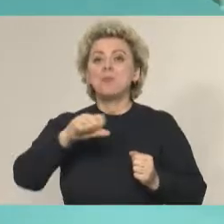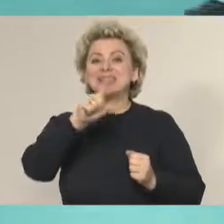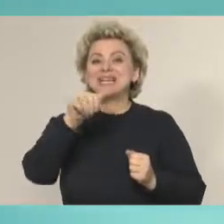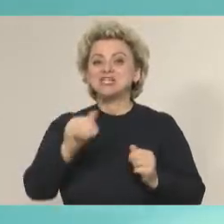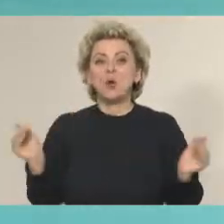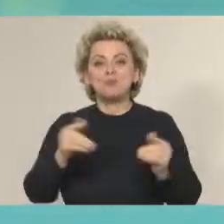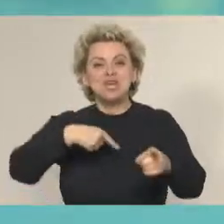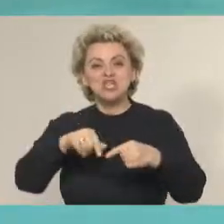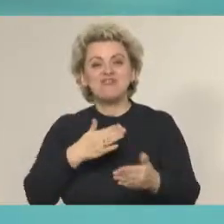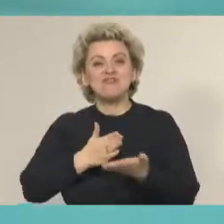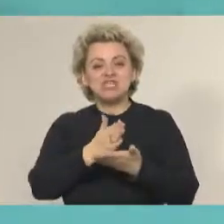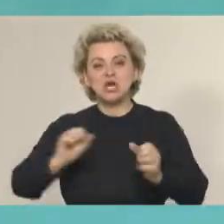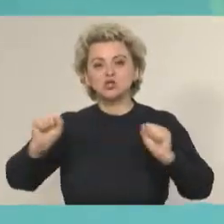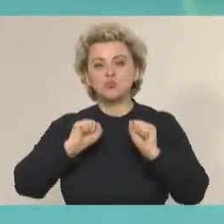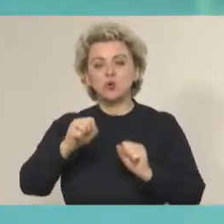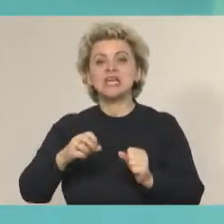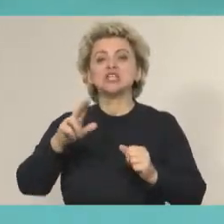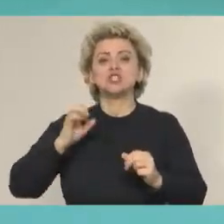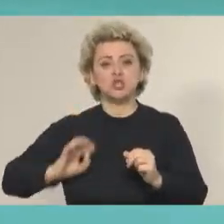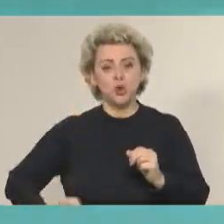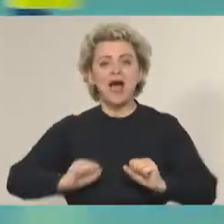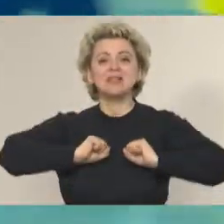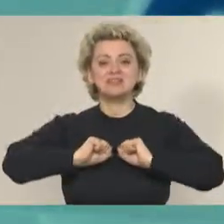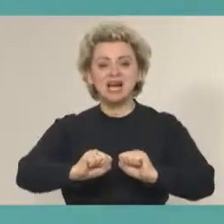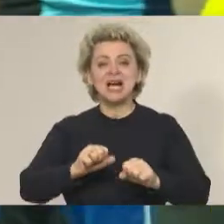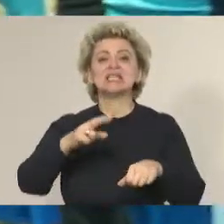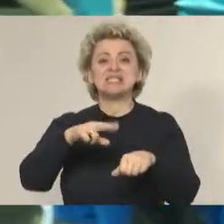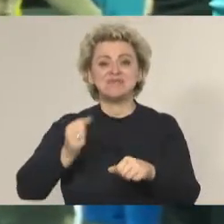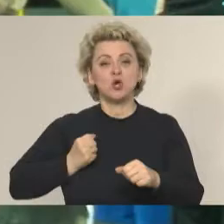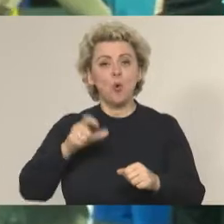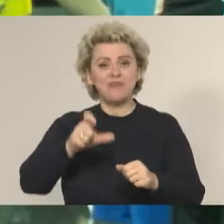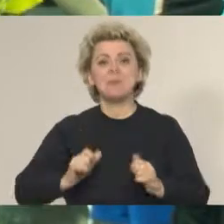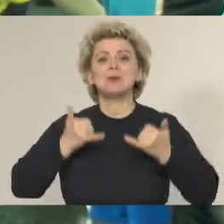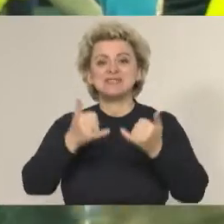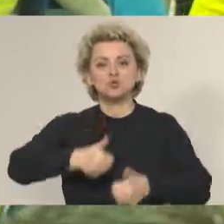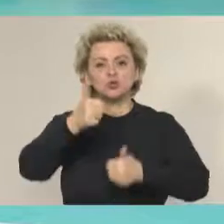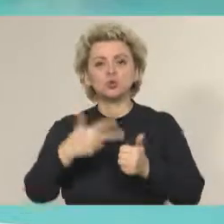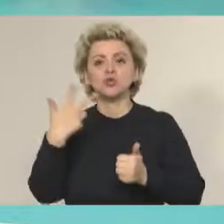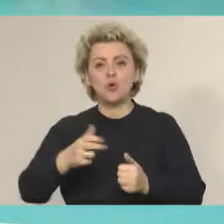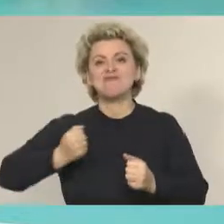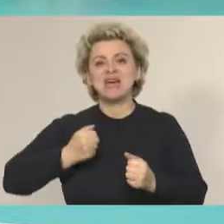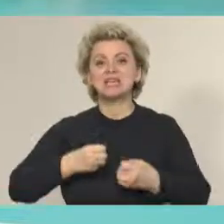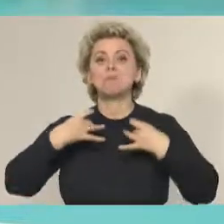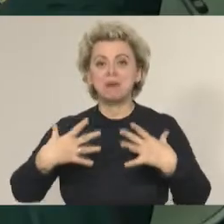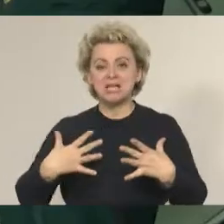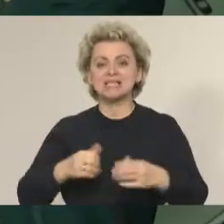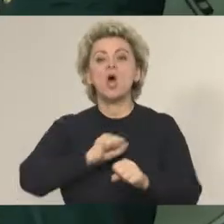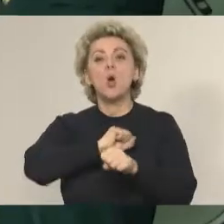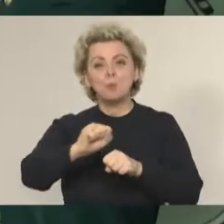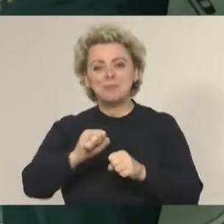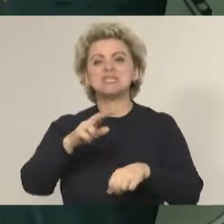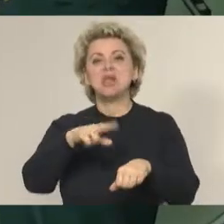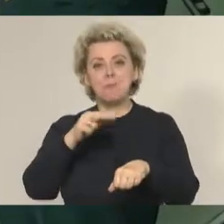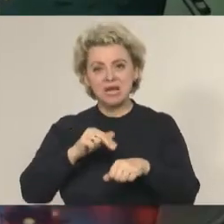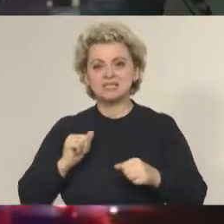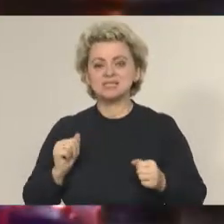Патриотический мини-футбол. Ветераны спорта, чиновники, адвокаты и силовики посвятили турнир сразу трем военным праздникам. Победила